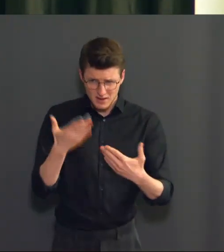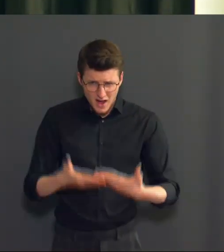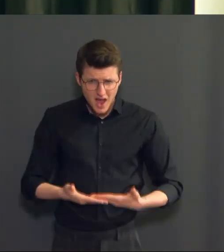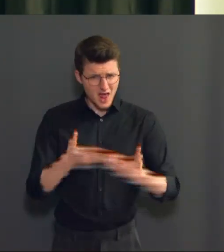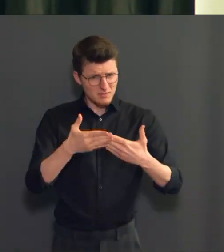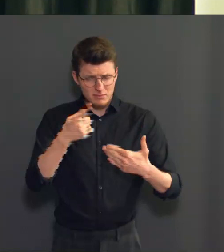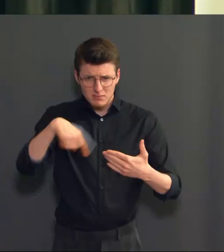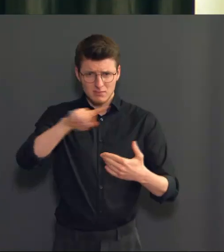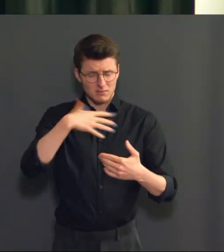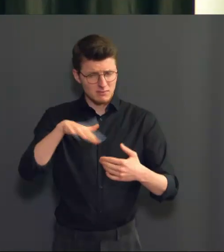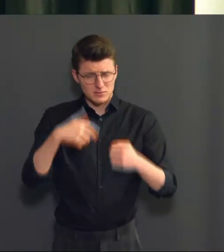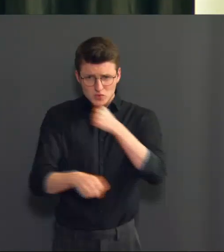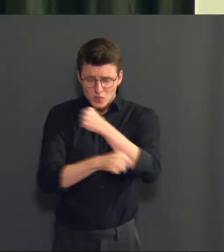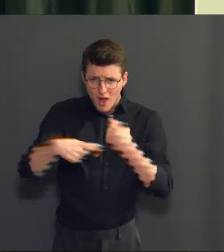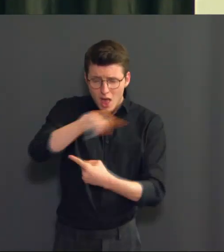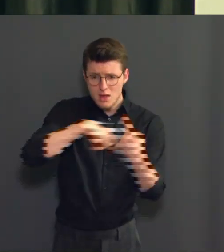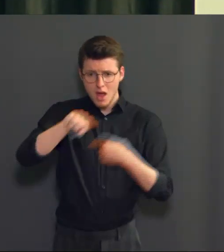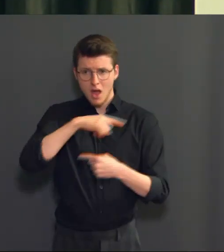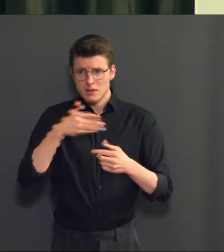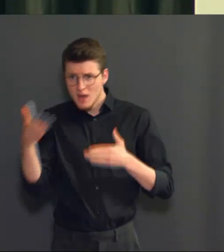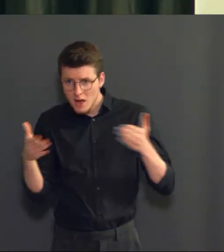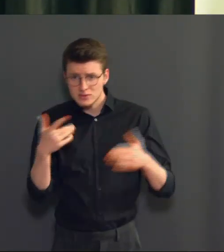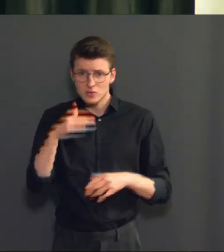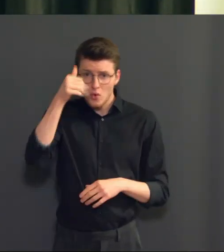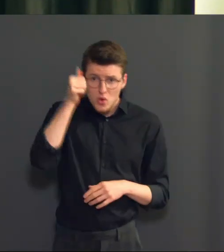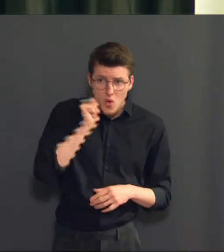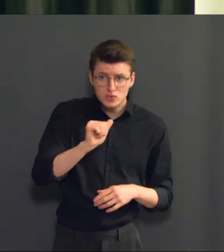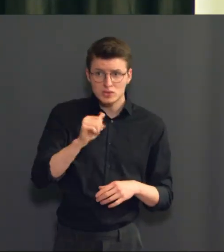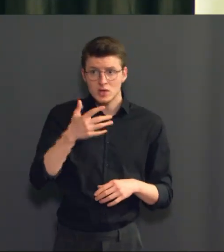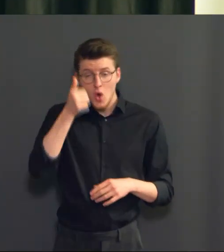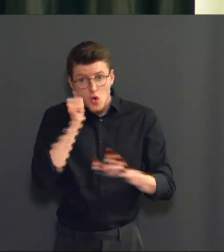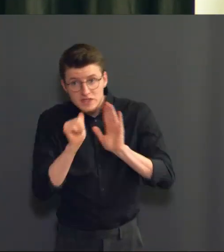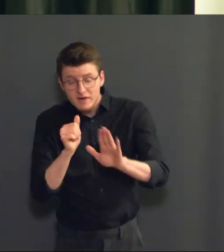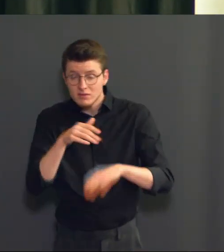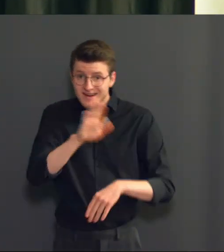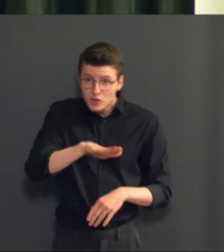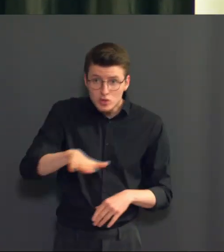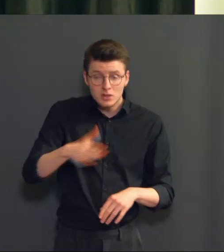onze naasten, onze grootouders, onze ouders en kinderen en om onze vrienden.